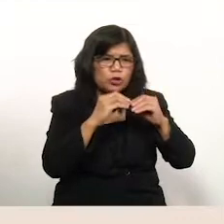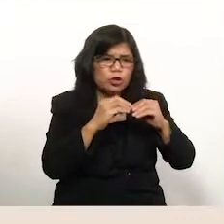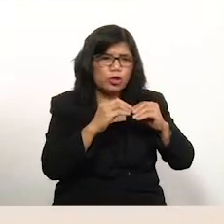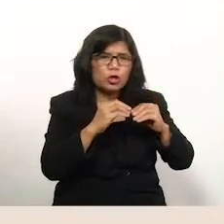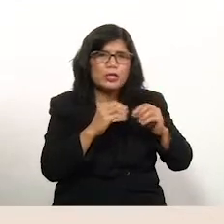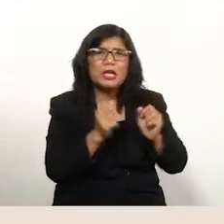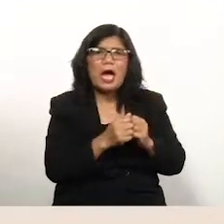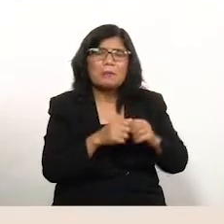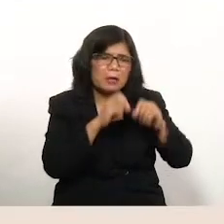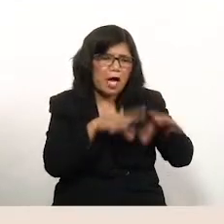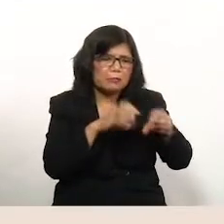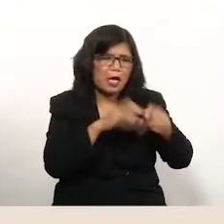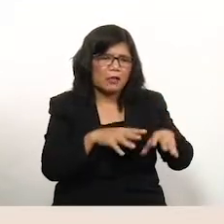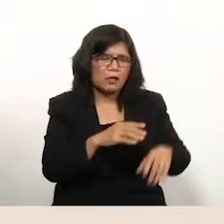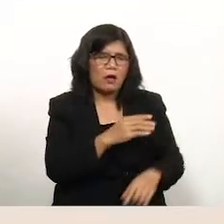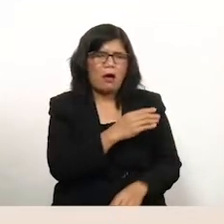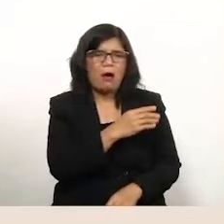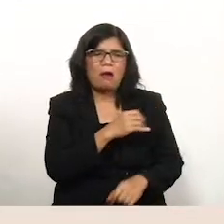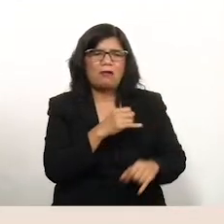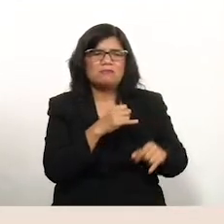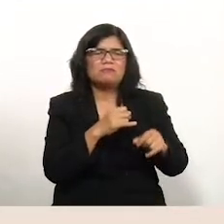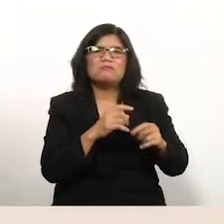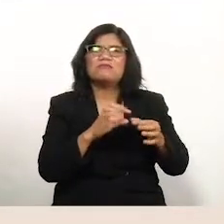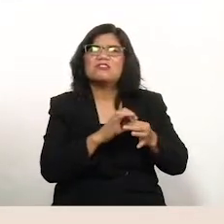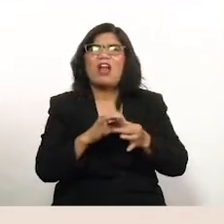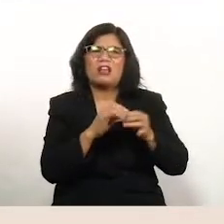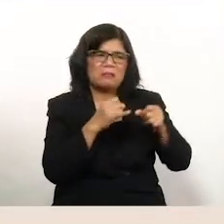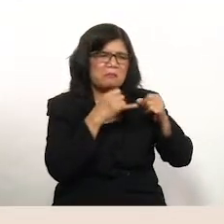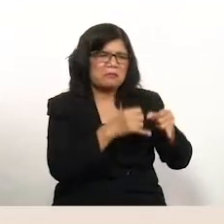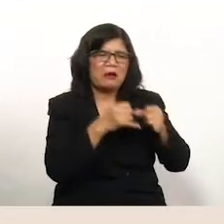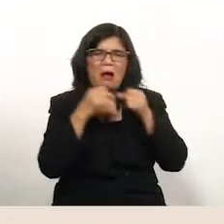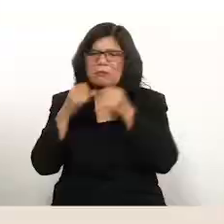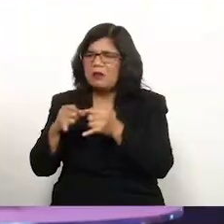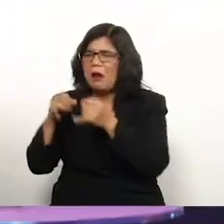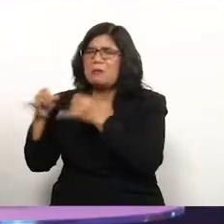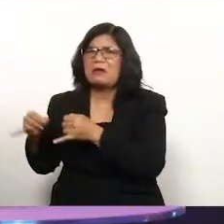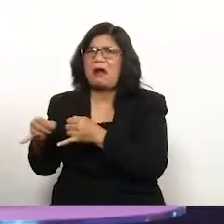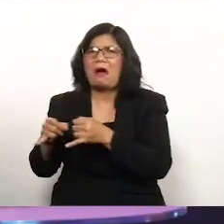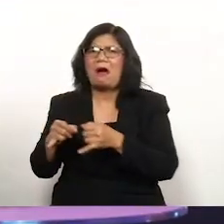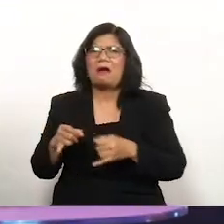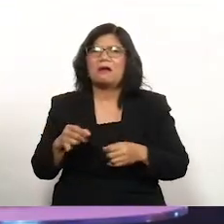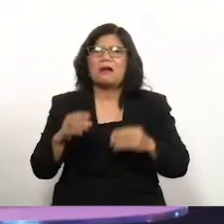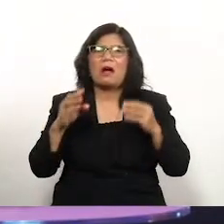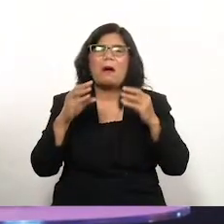Hai hamba tuhan satu menyerang hamba tuhan lain gereja satu menyerang gereja tuhan yang lain ketika membahas menang berkat